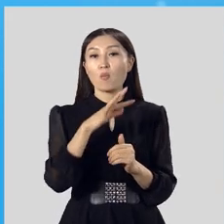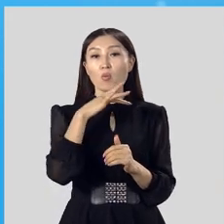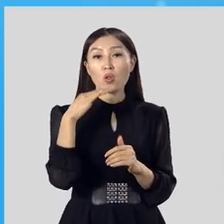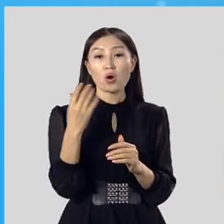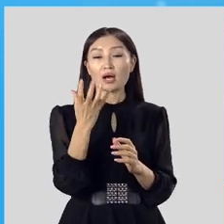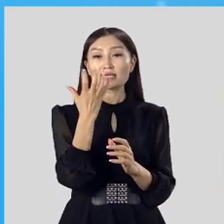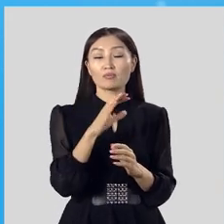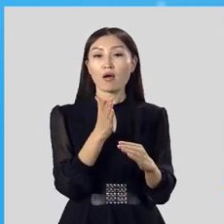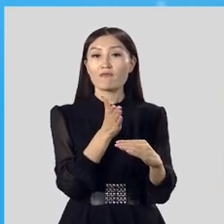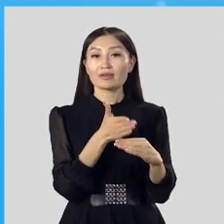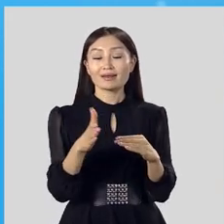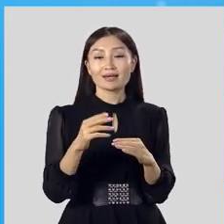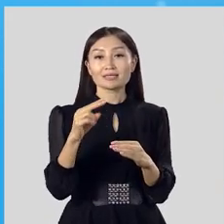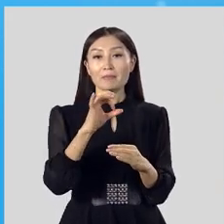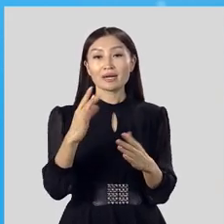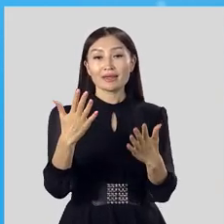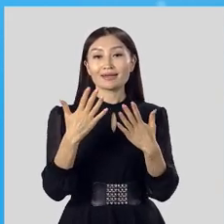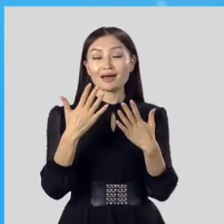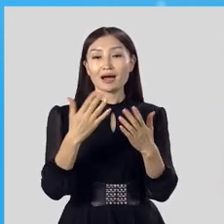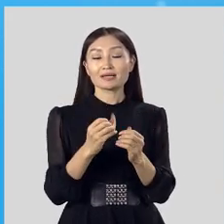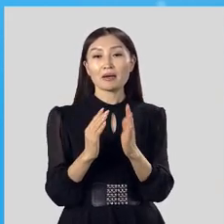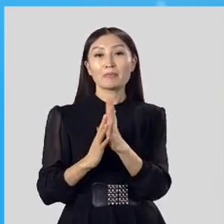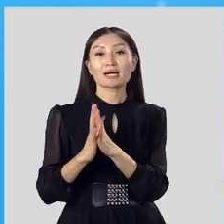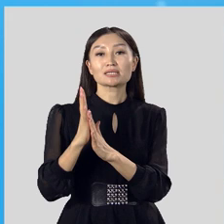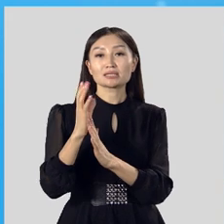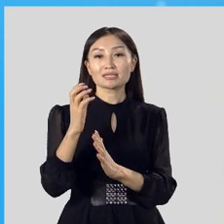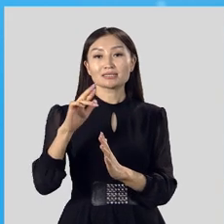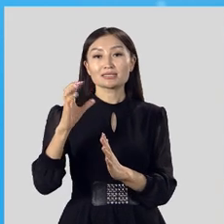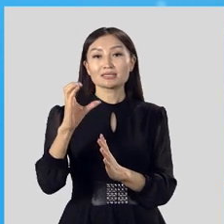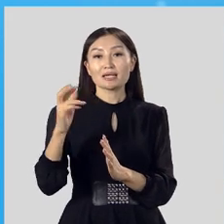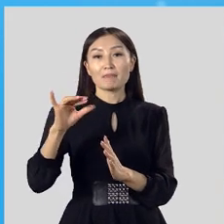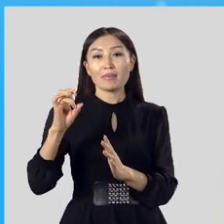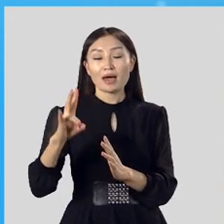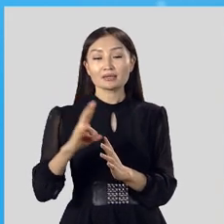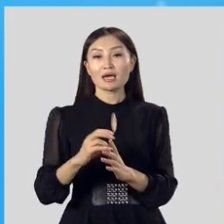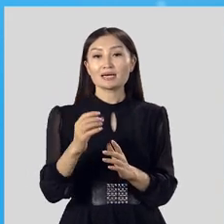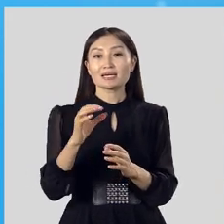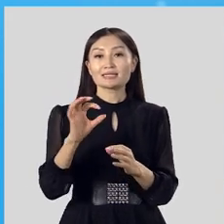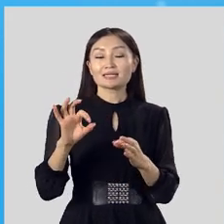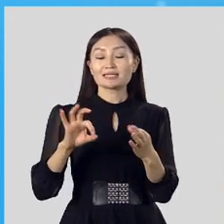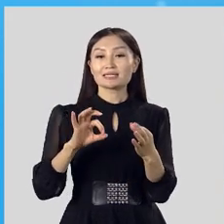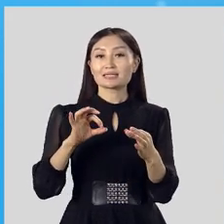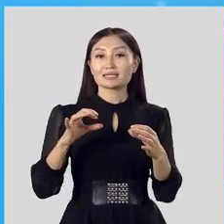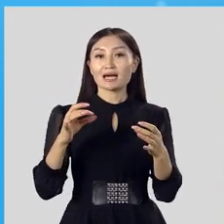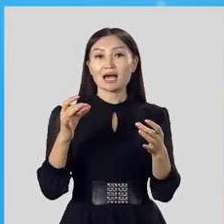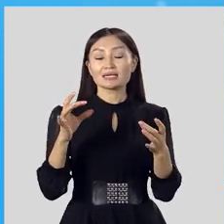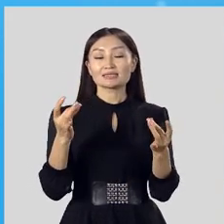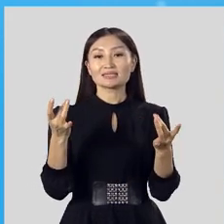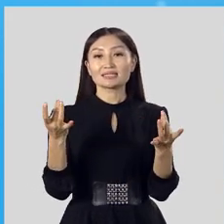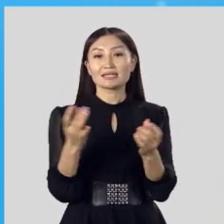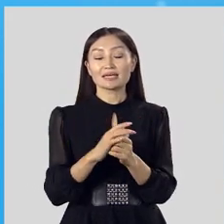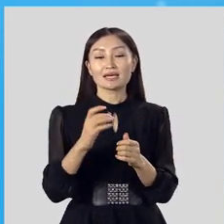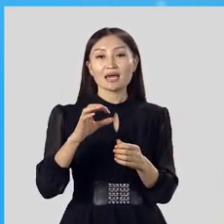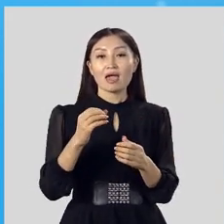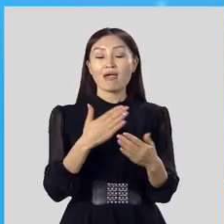много тепла выделяется при дыхании прорастающих семян. Сырые проросшие семена дышат